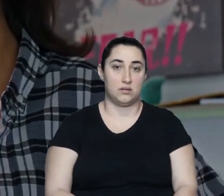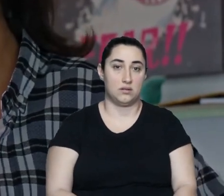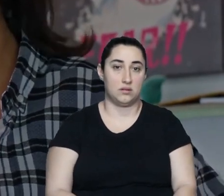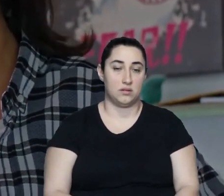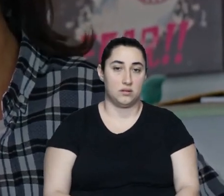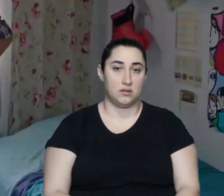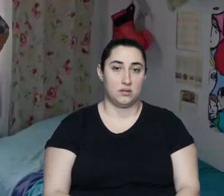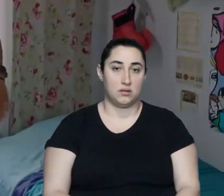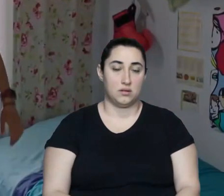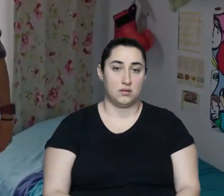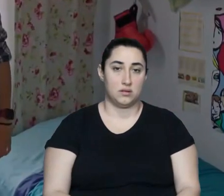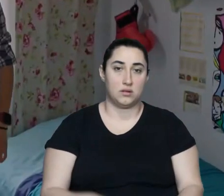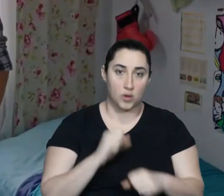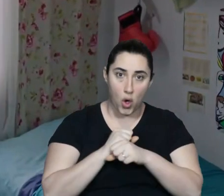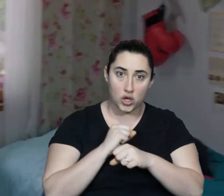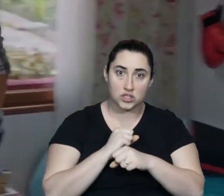Gökçe?